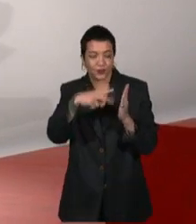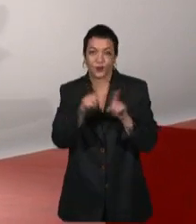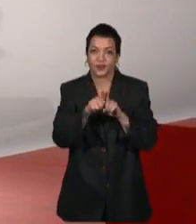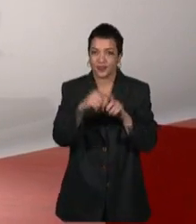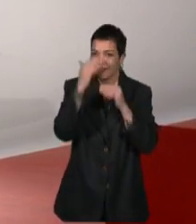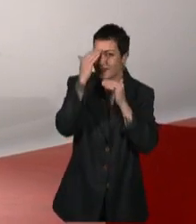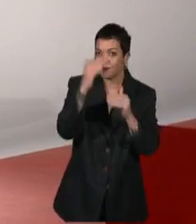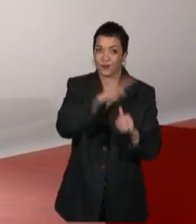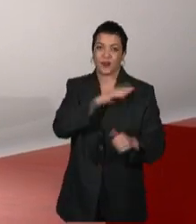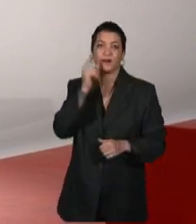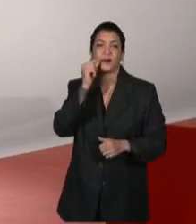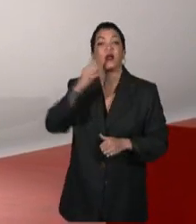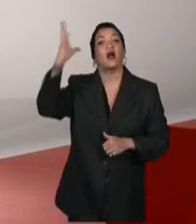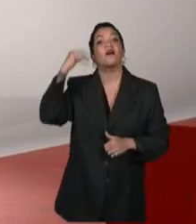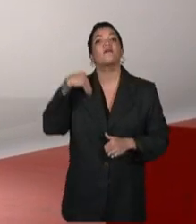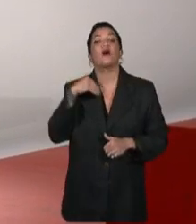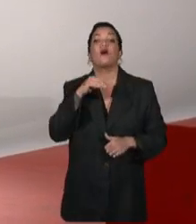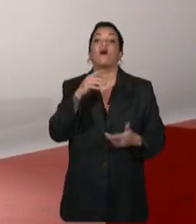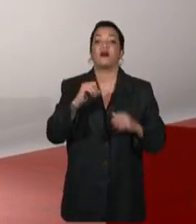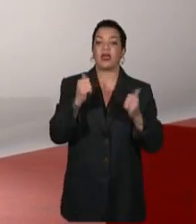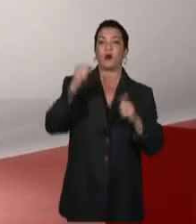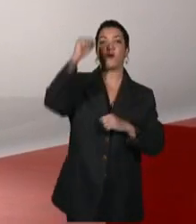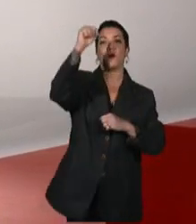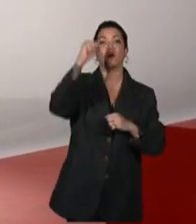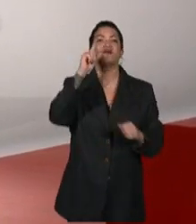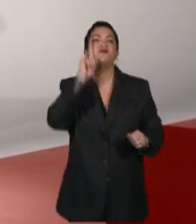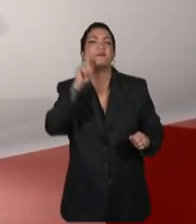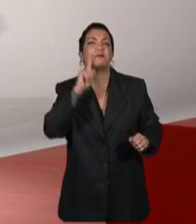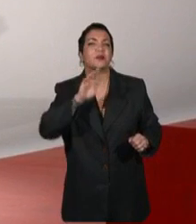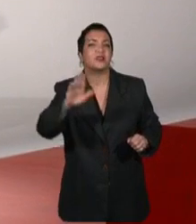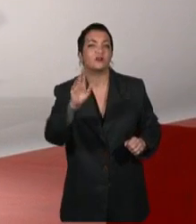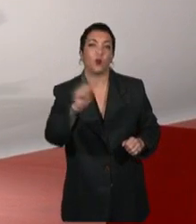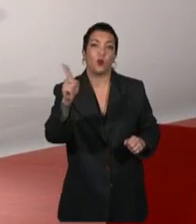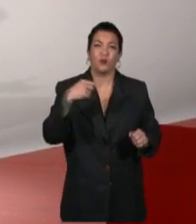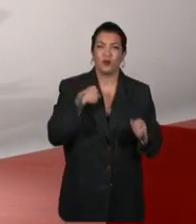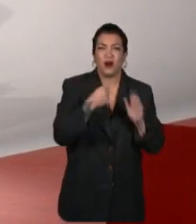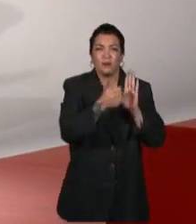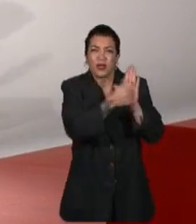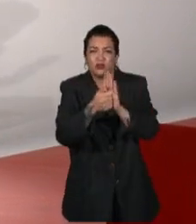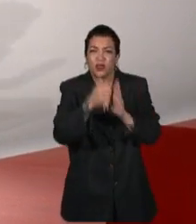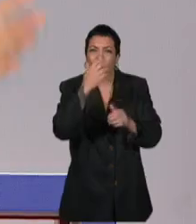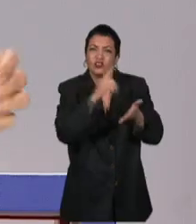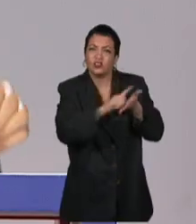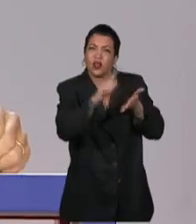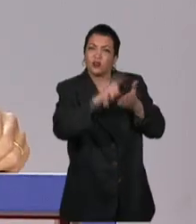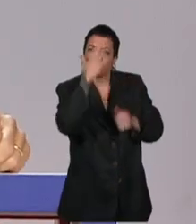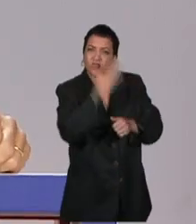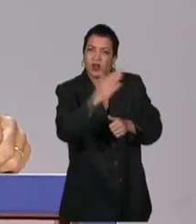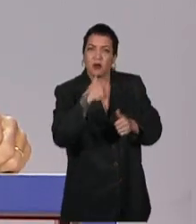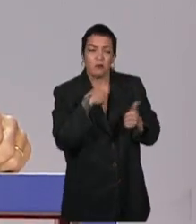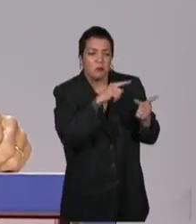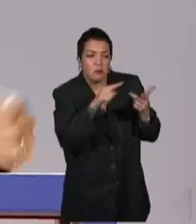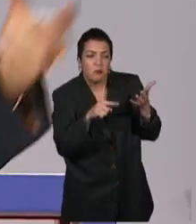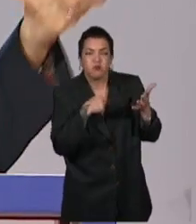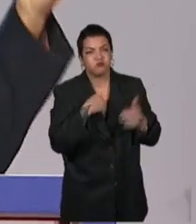mot « héros » ne s'écrivait pas au féminin. Je ne me reconnaissais ni en Milady, ni en Roxane, et encore moins en Madame